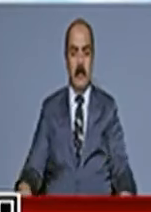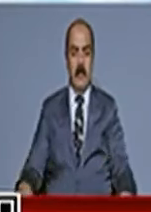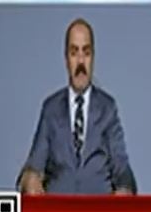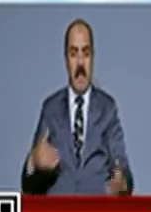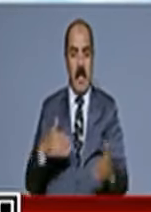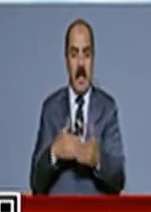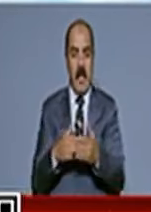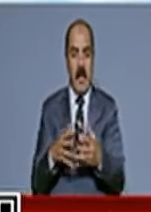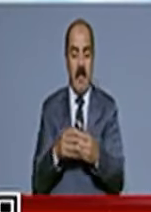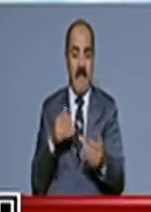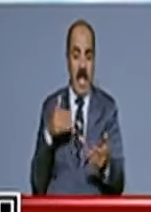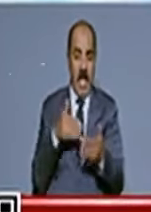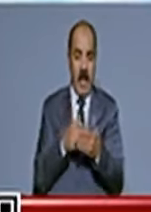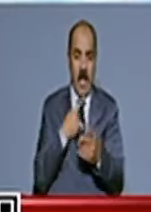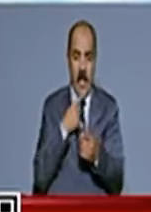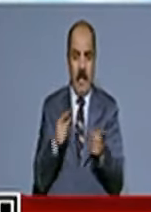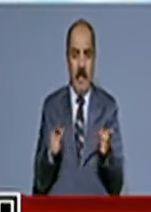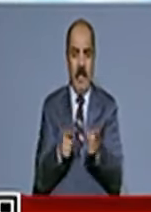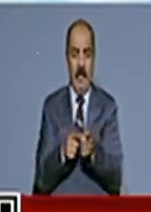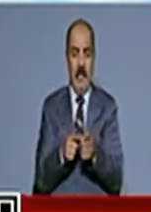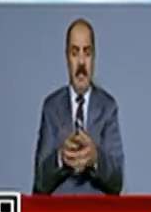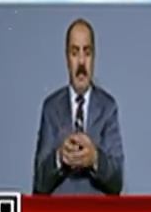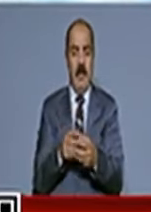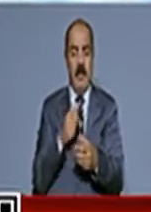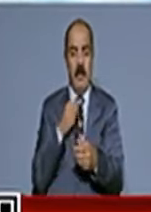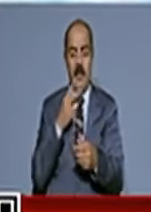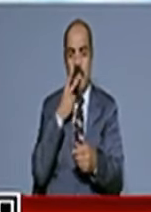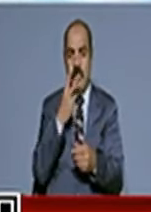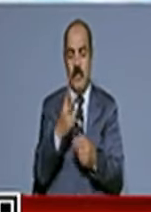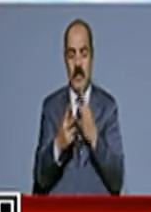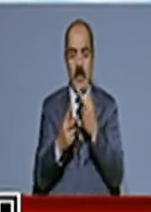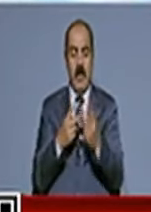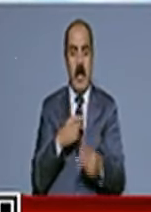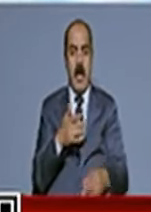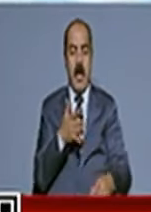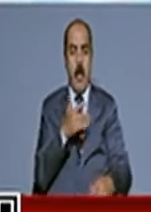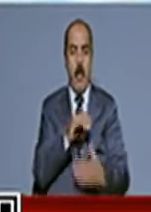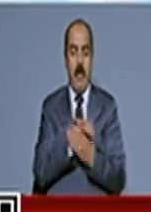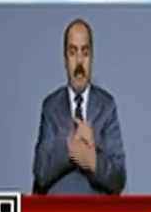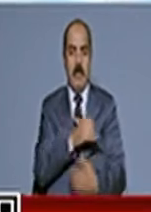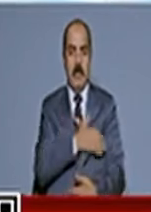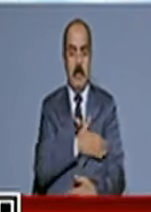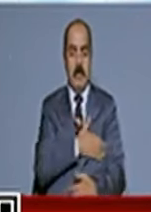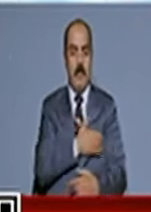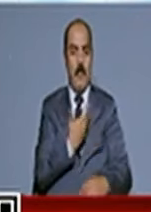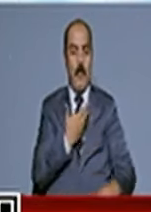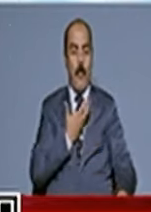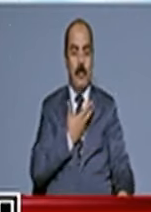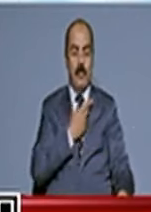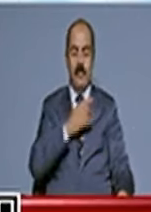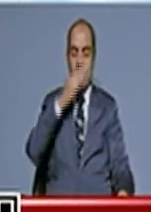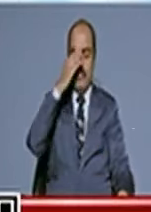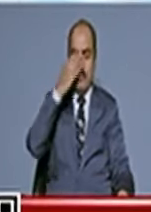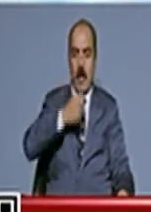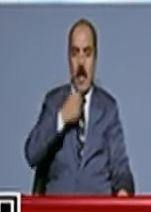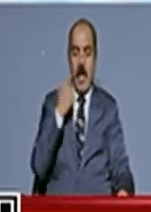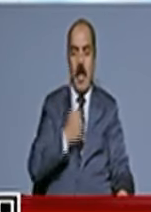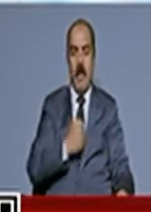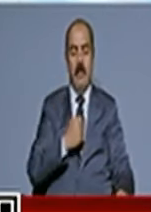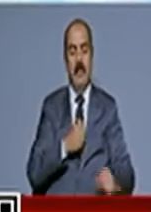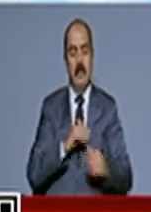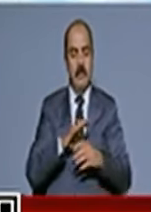وقبل أن أختتم كلمتي، أتوجه لك أخي فخامة الرئيس بوتين بكل الشكر وكل